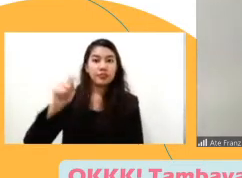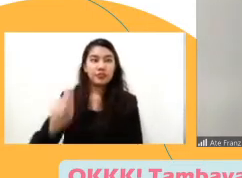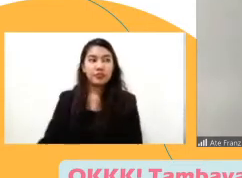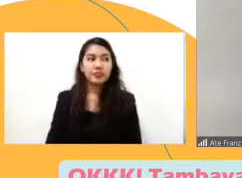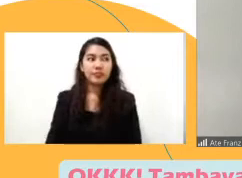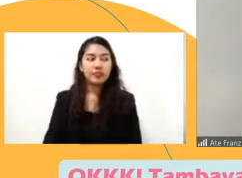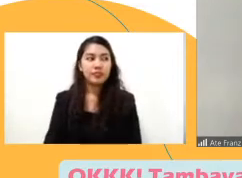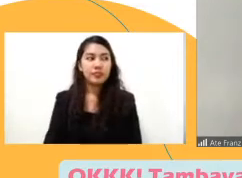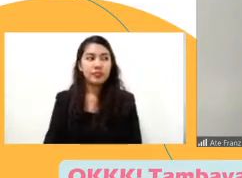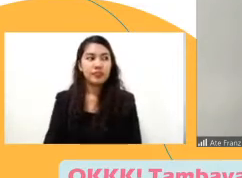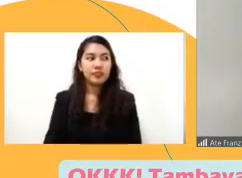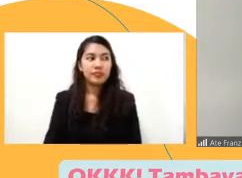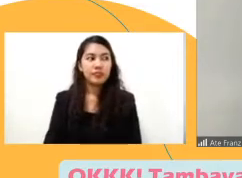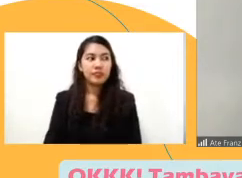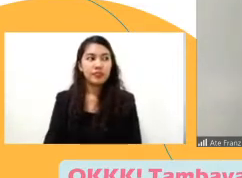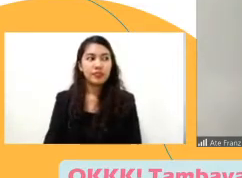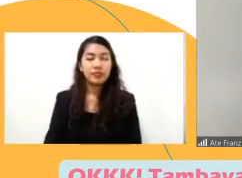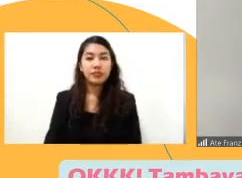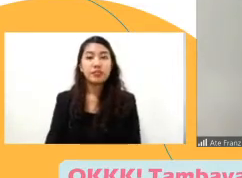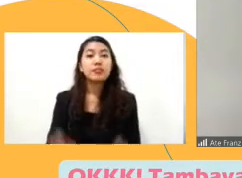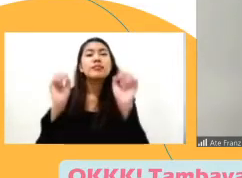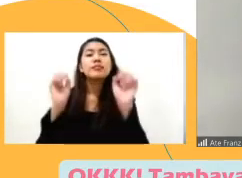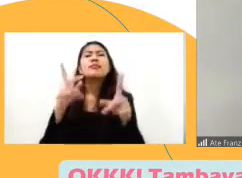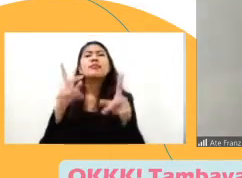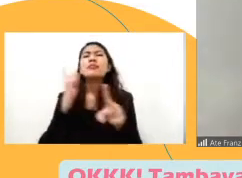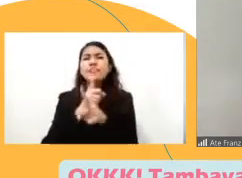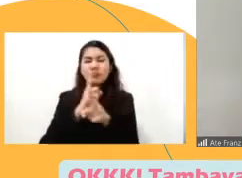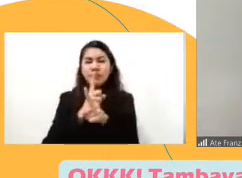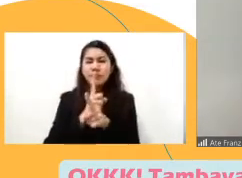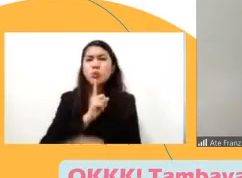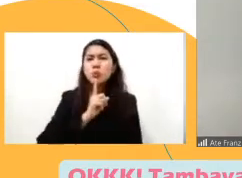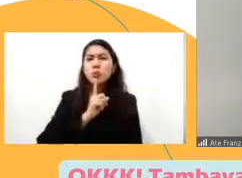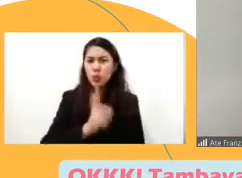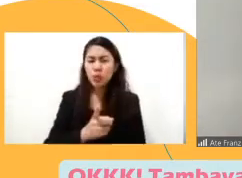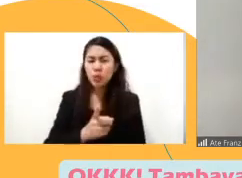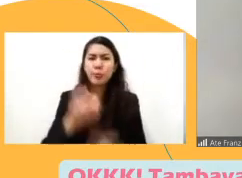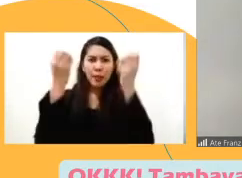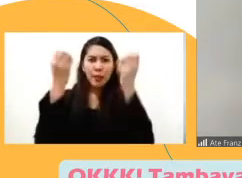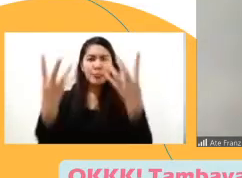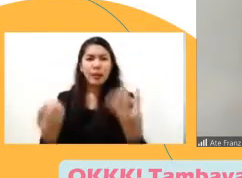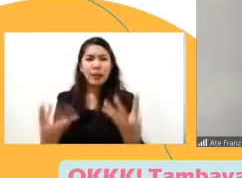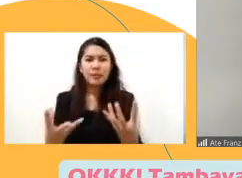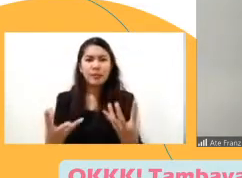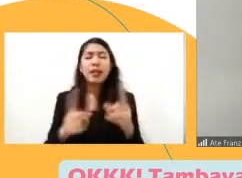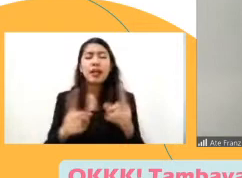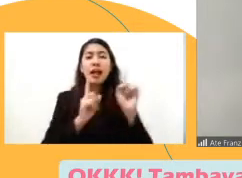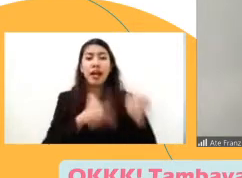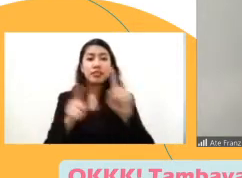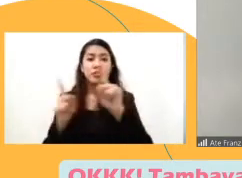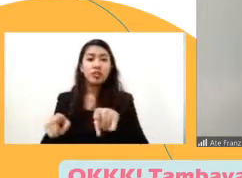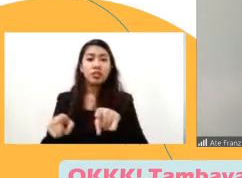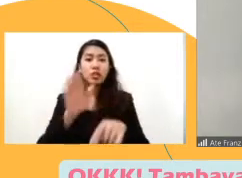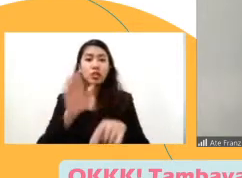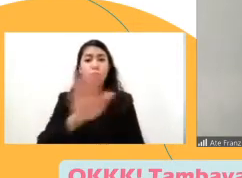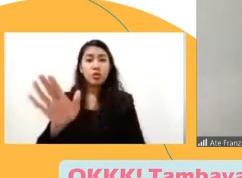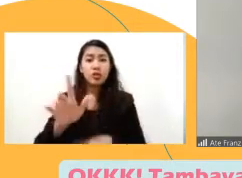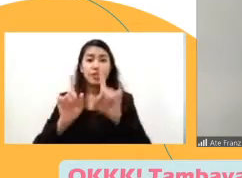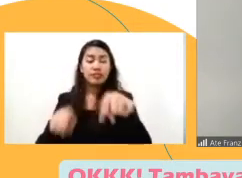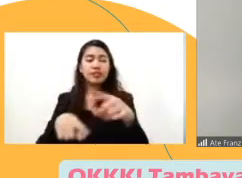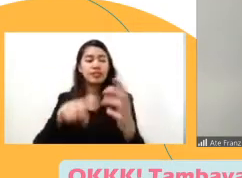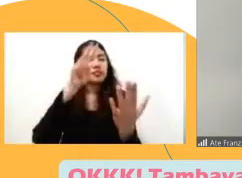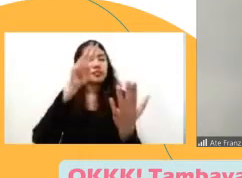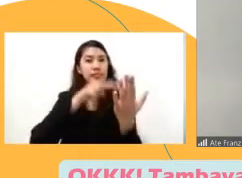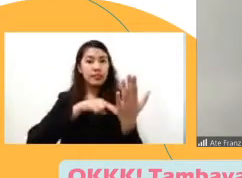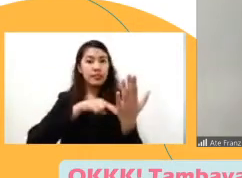Okay, so tama kayo, no? Ang isa sa mga pinakamaraming sinagot sa ating comment section and sa ating chat box